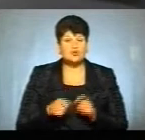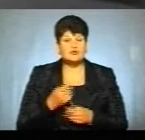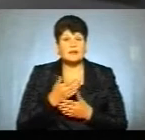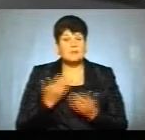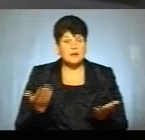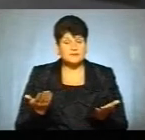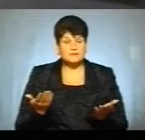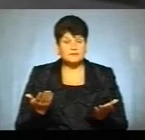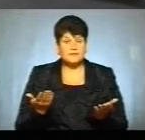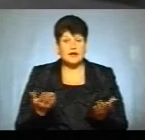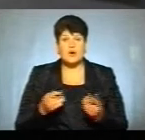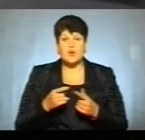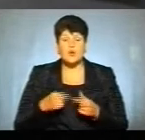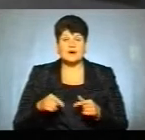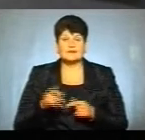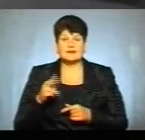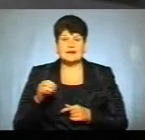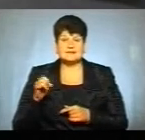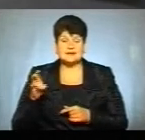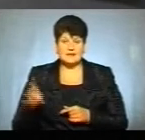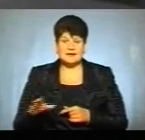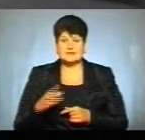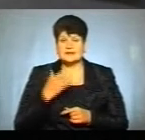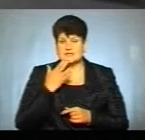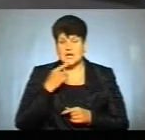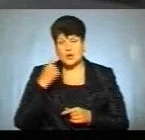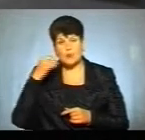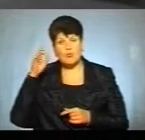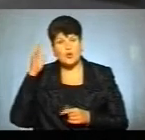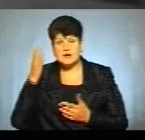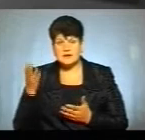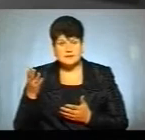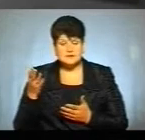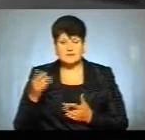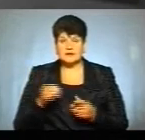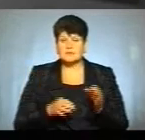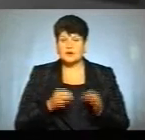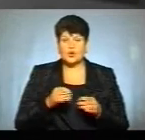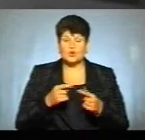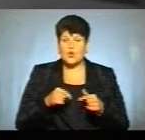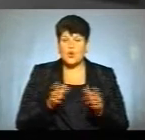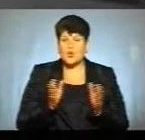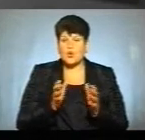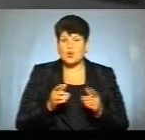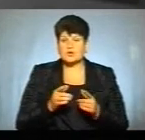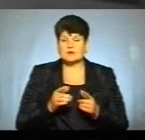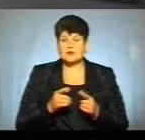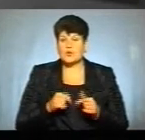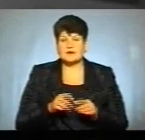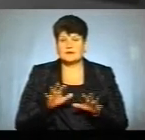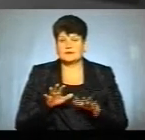Ні органи ДСНС, ні органи Національної поліції, ні природоохоронні органи на місці не